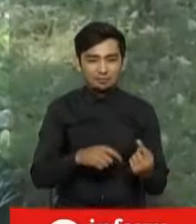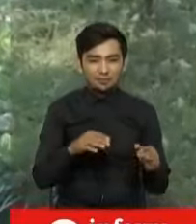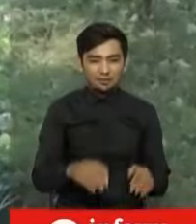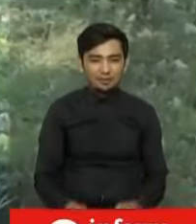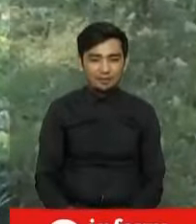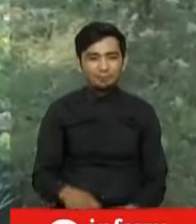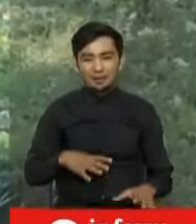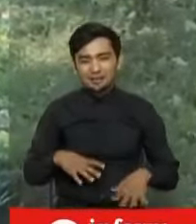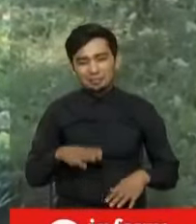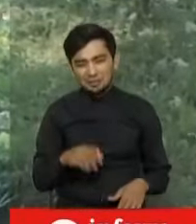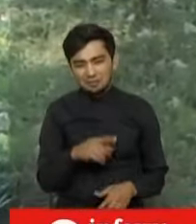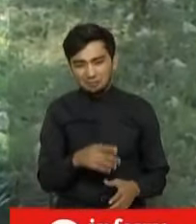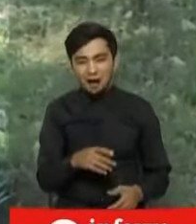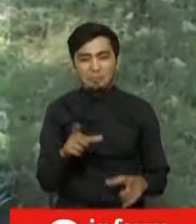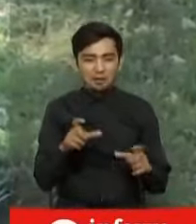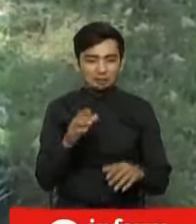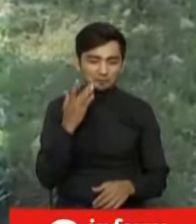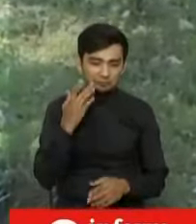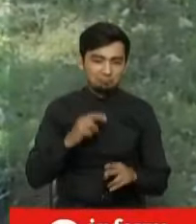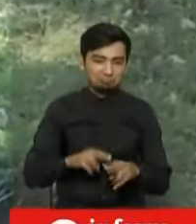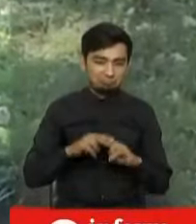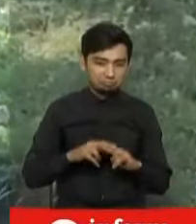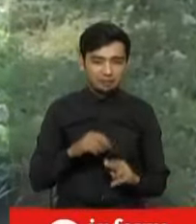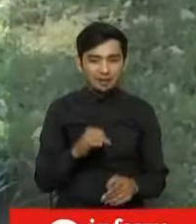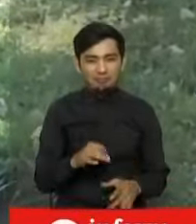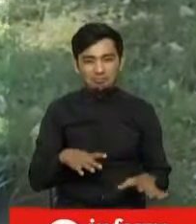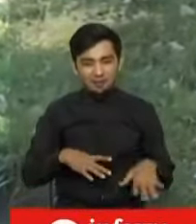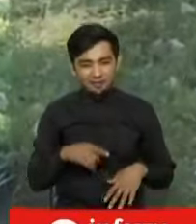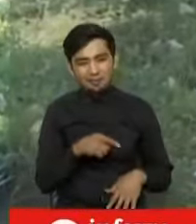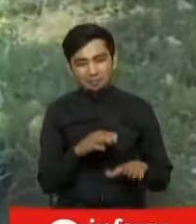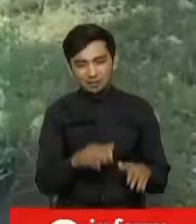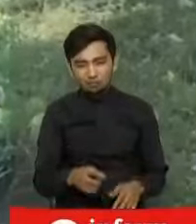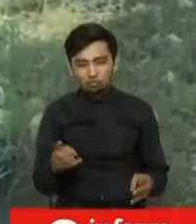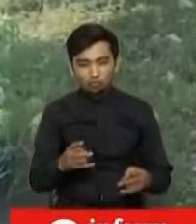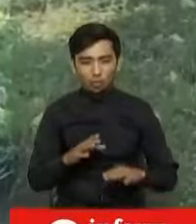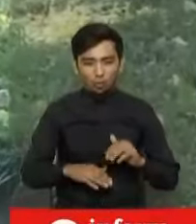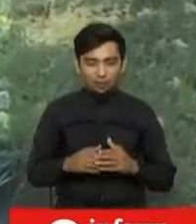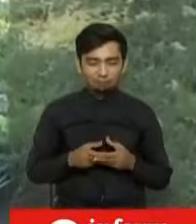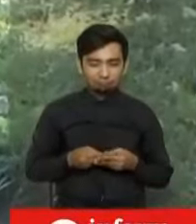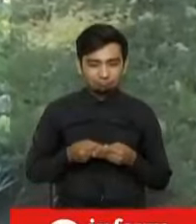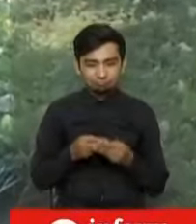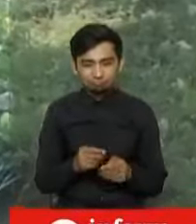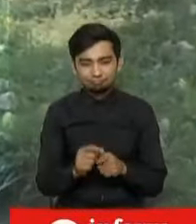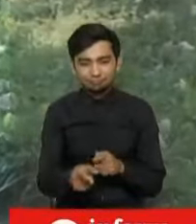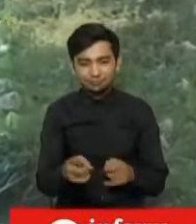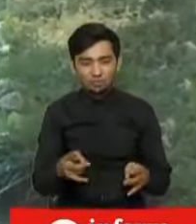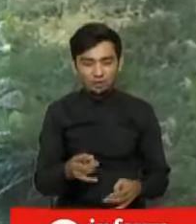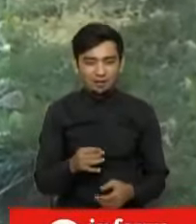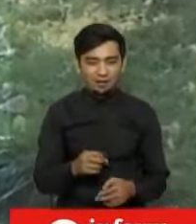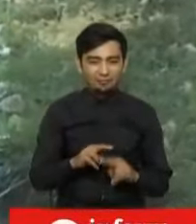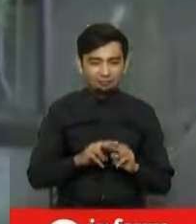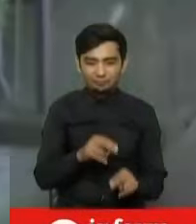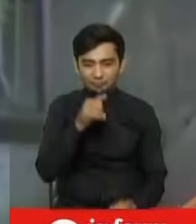на базарах. В магазинах-то везде принимают. А в основном на базарах надо именно наличку. Поэтому наличка